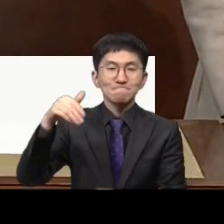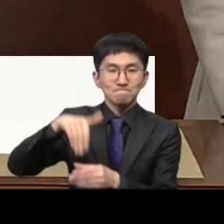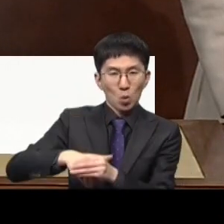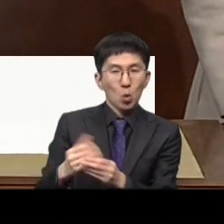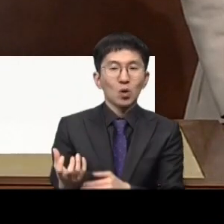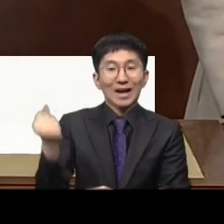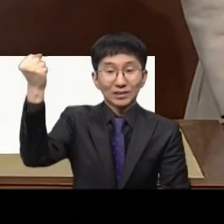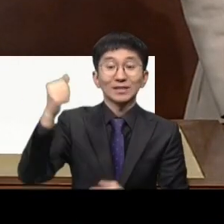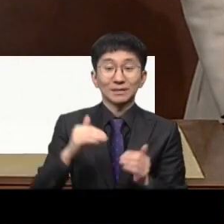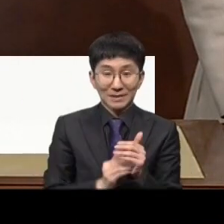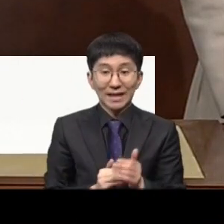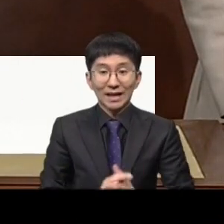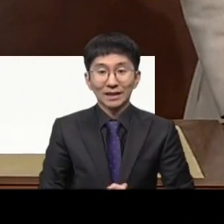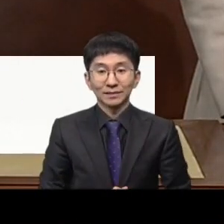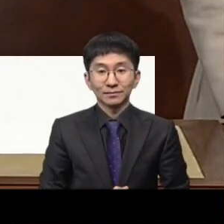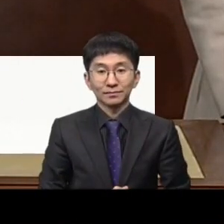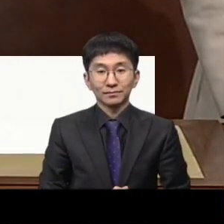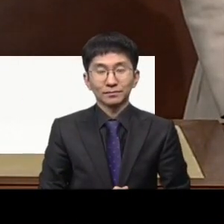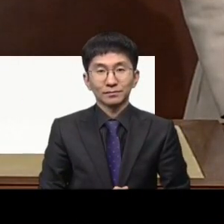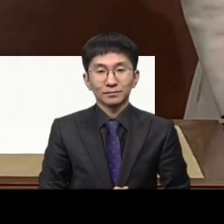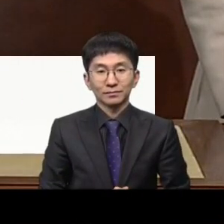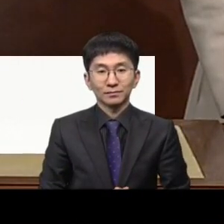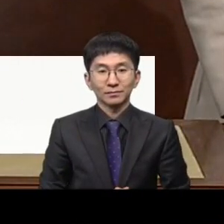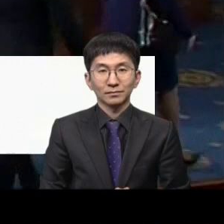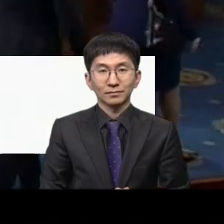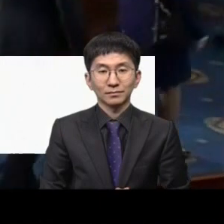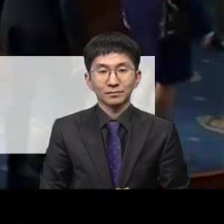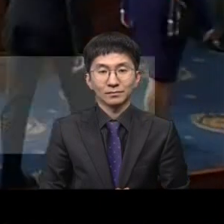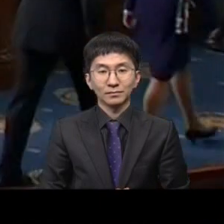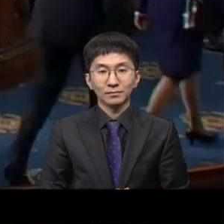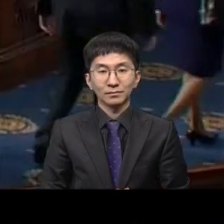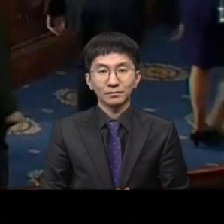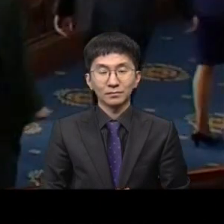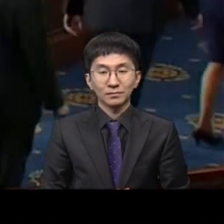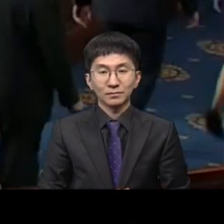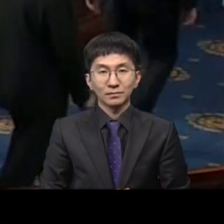Florida has received 232 votes.